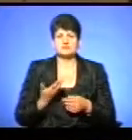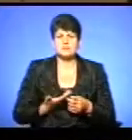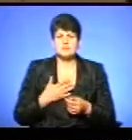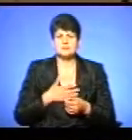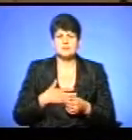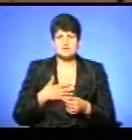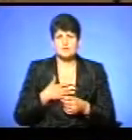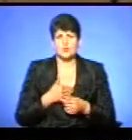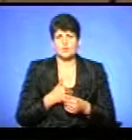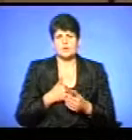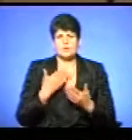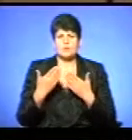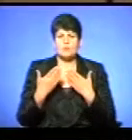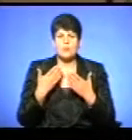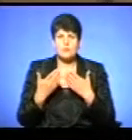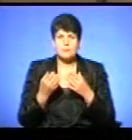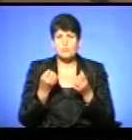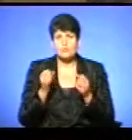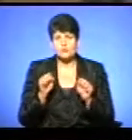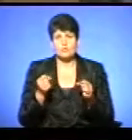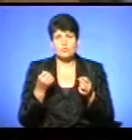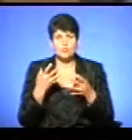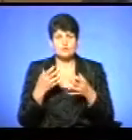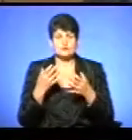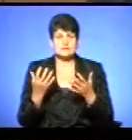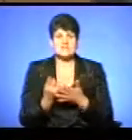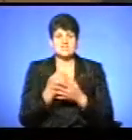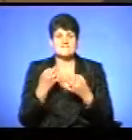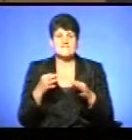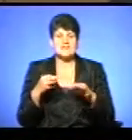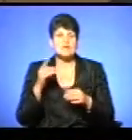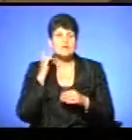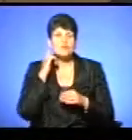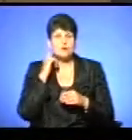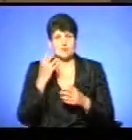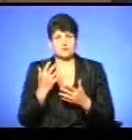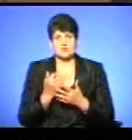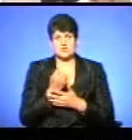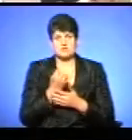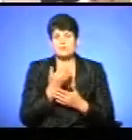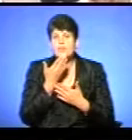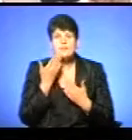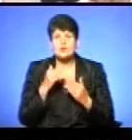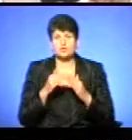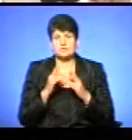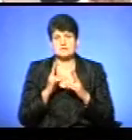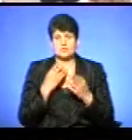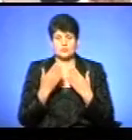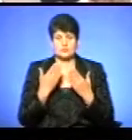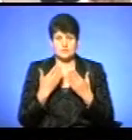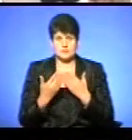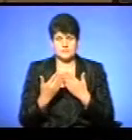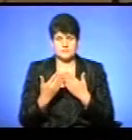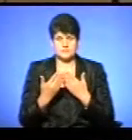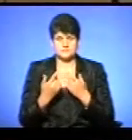з кимось порадитися, а можливо просто знайшла вільні куха, щоб її хтось вислухав, і нема з ким спілкуватися. Від того гіпертиск